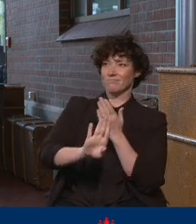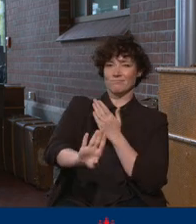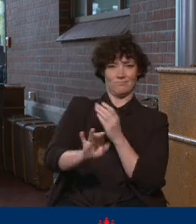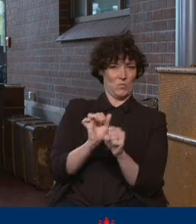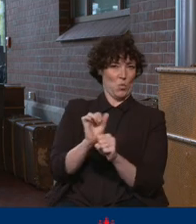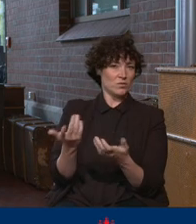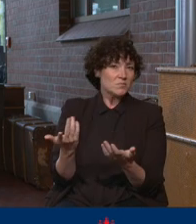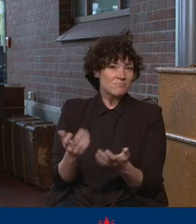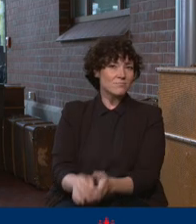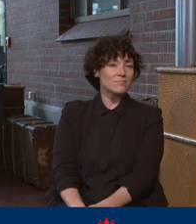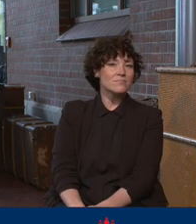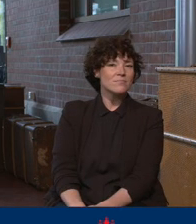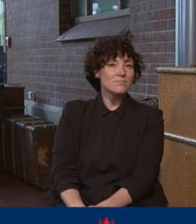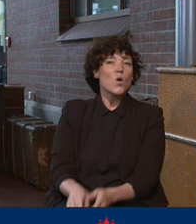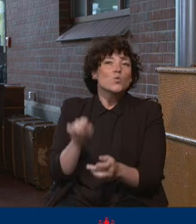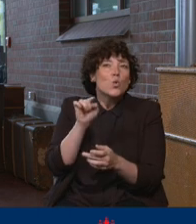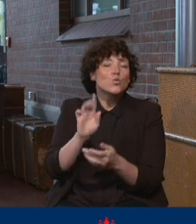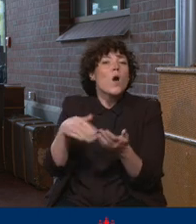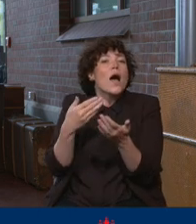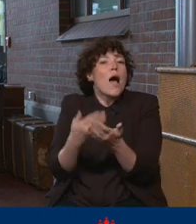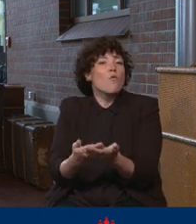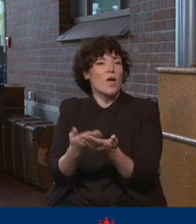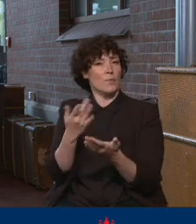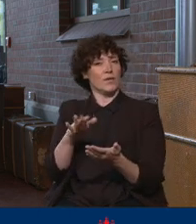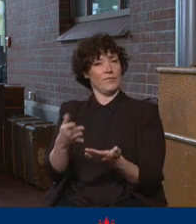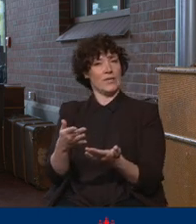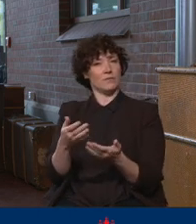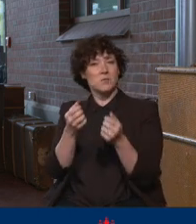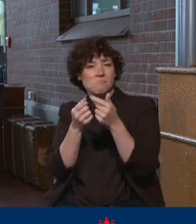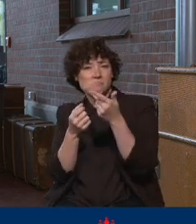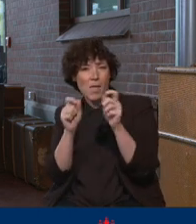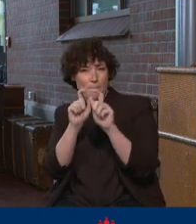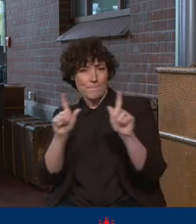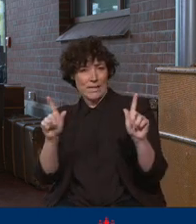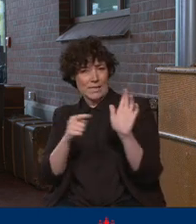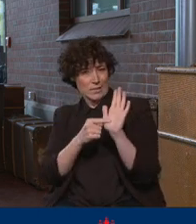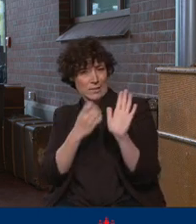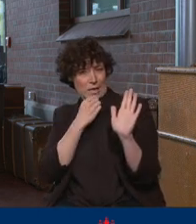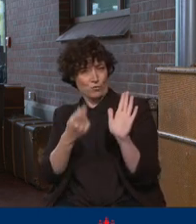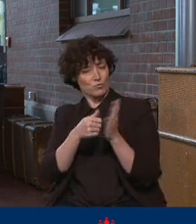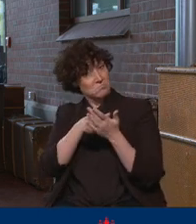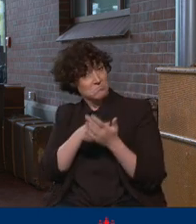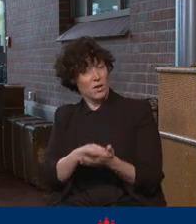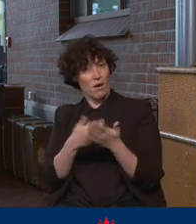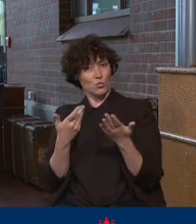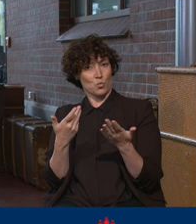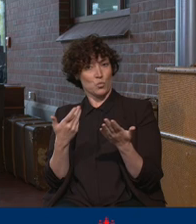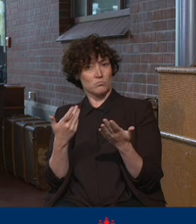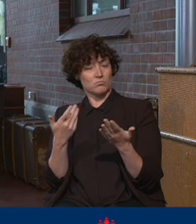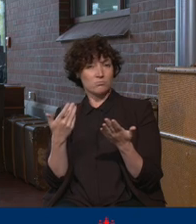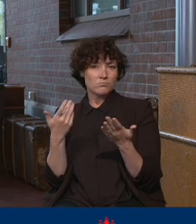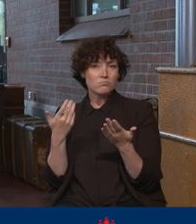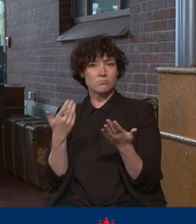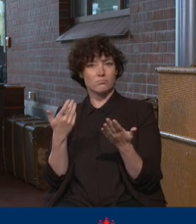die aufgabenstellung gewesen ein paar bilder die ziemlich beeindruckend sind und diese